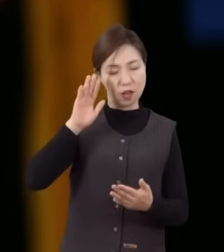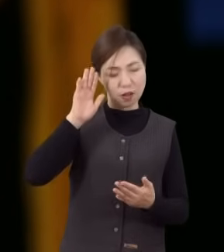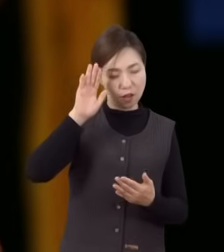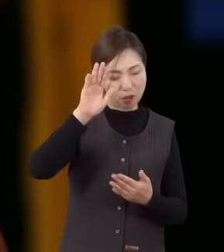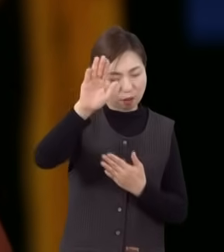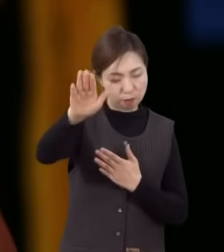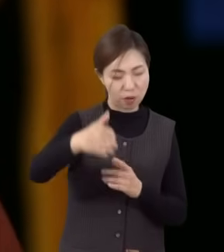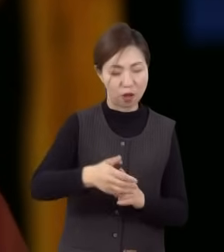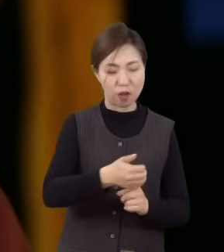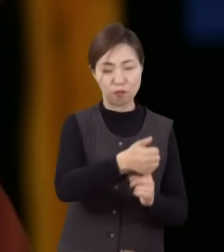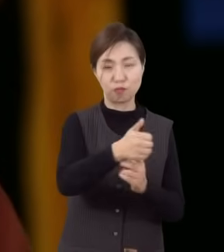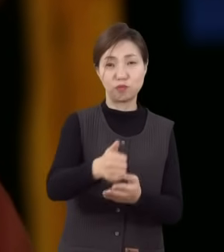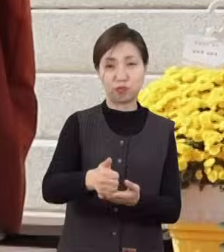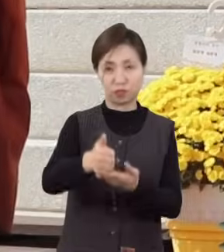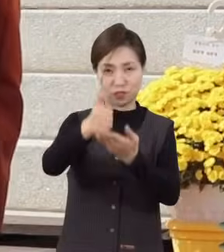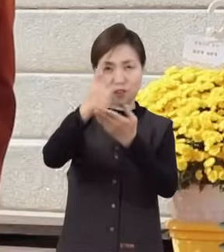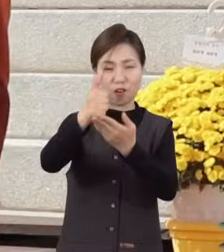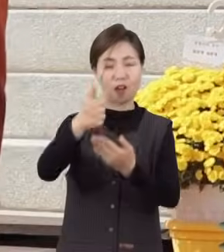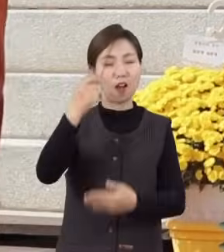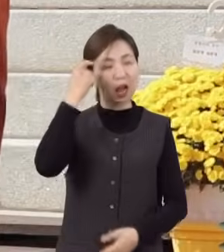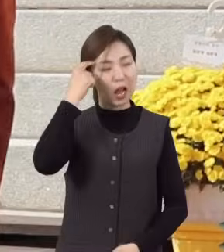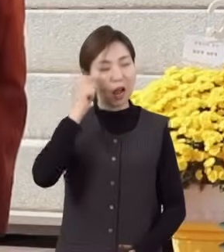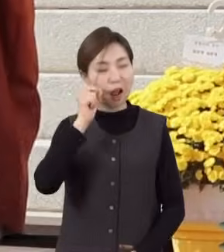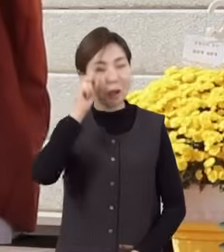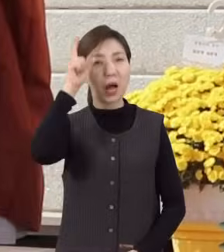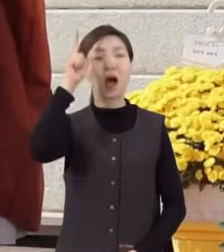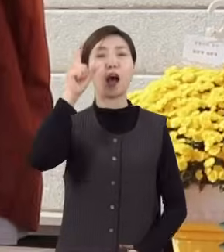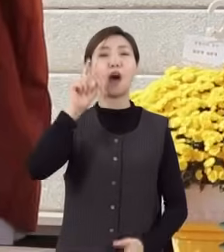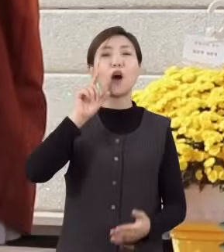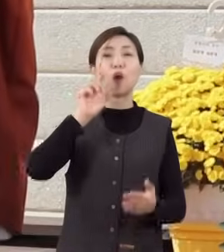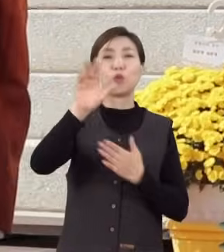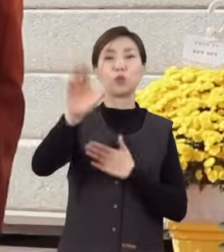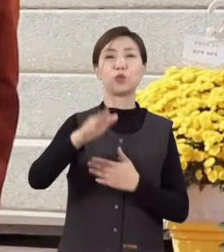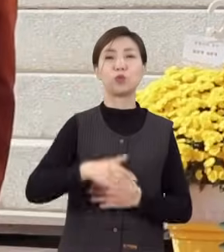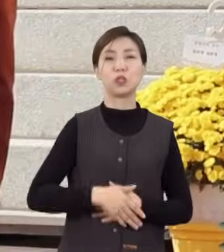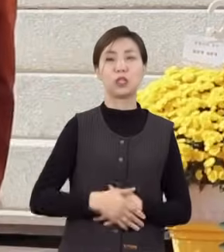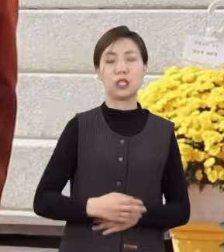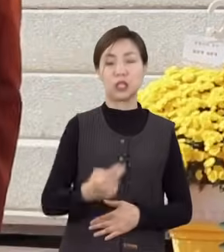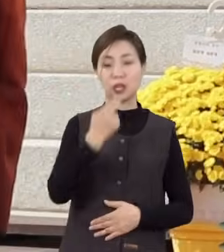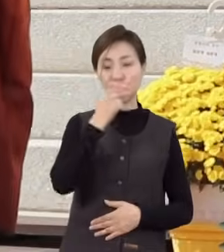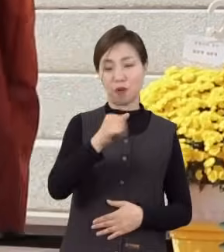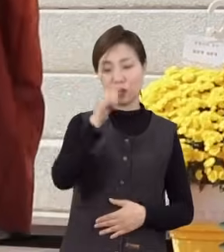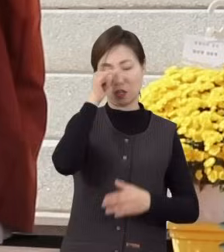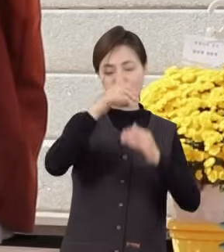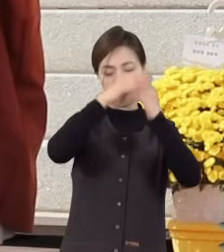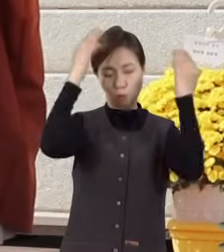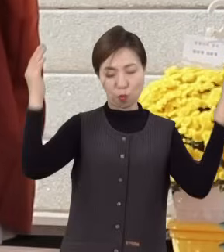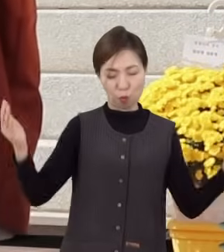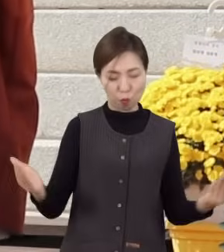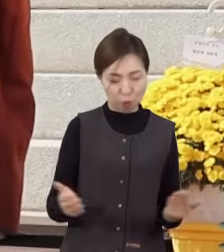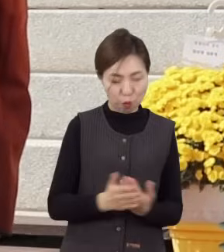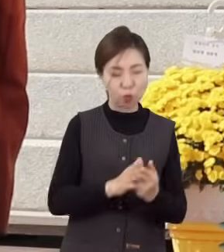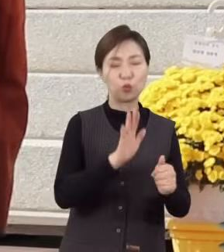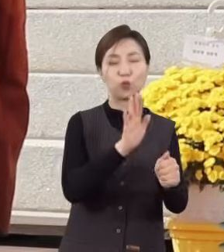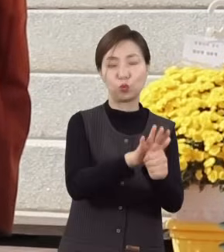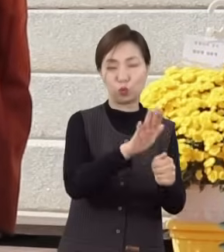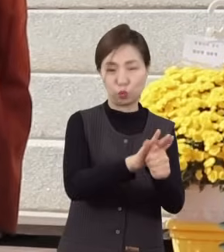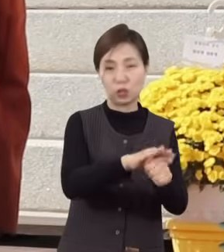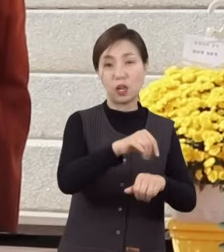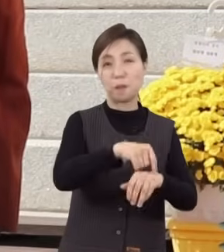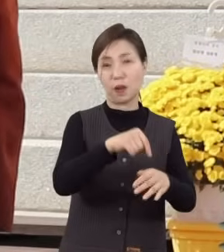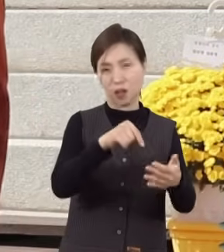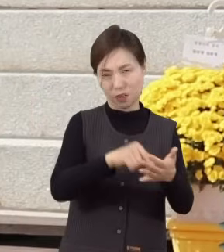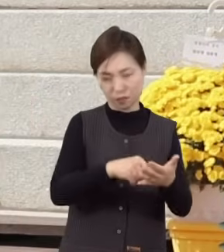중생을 제도하겠습니다. 라는 마음을 일으킨 뒤에 저도 성불하겠습니다 라는